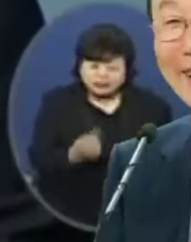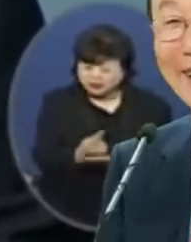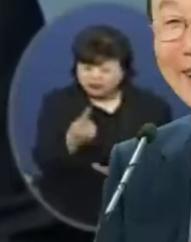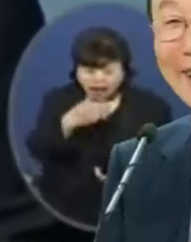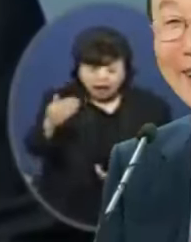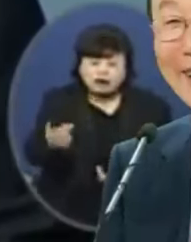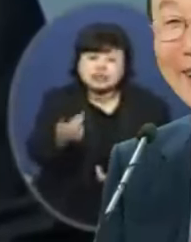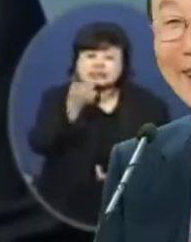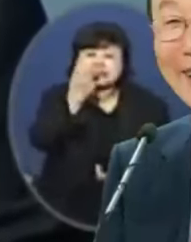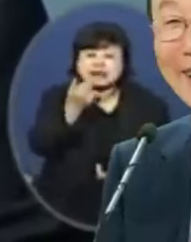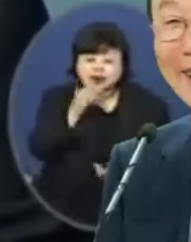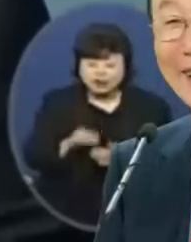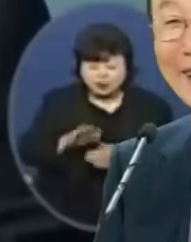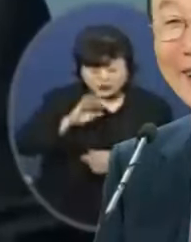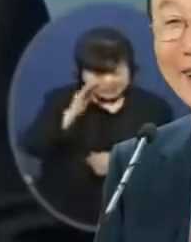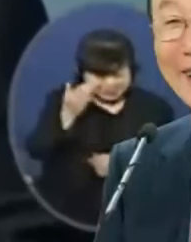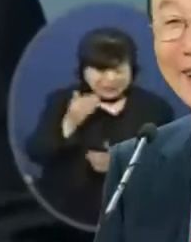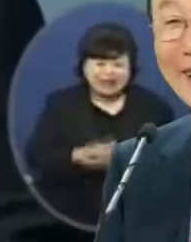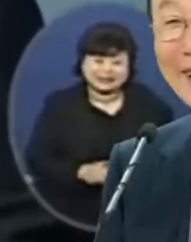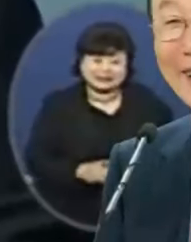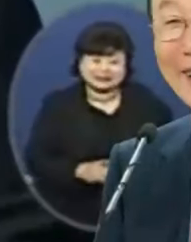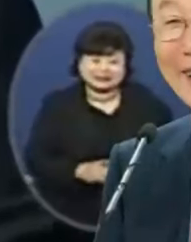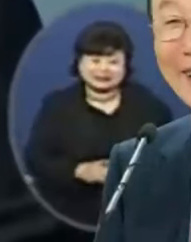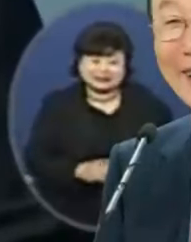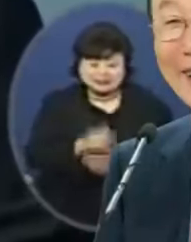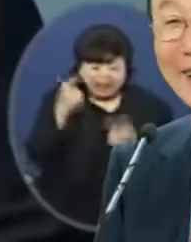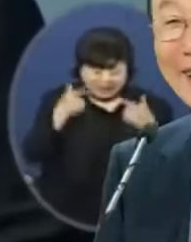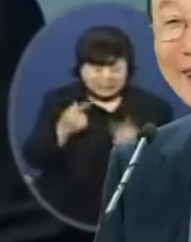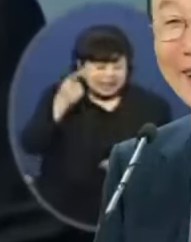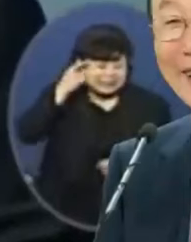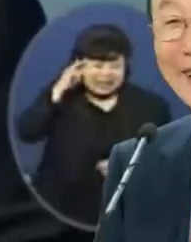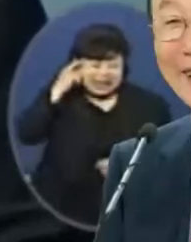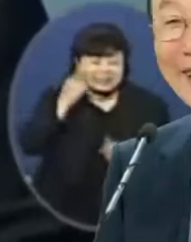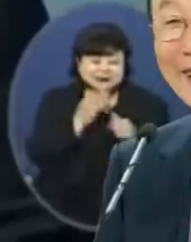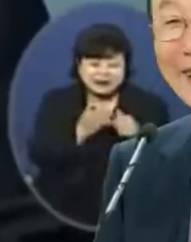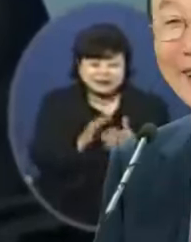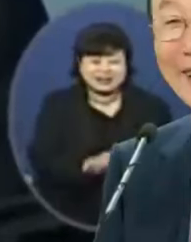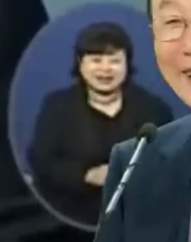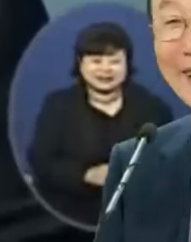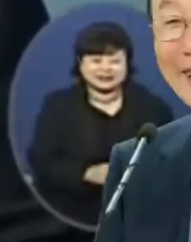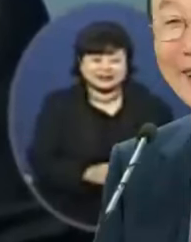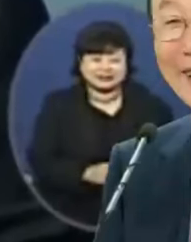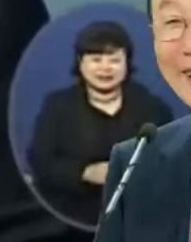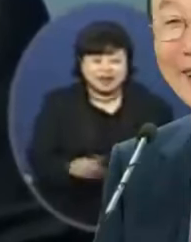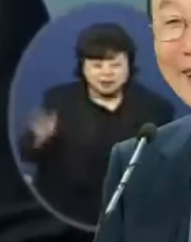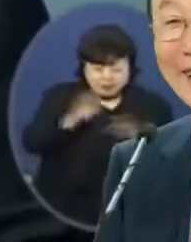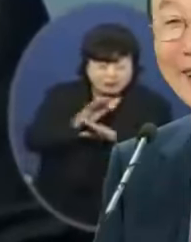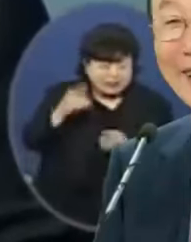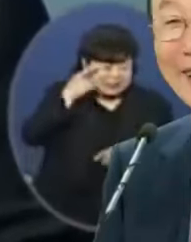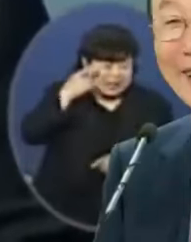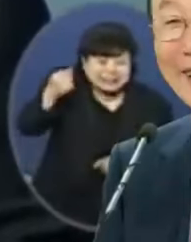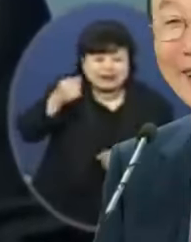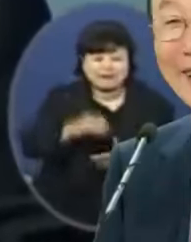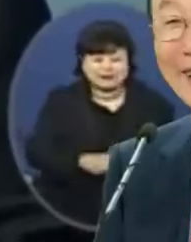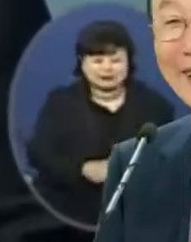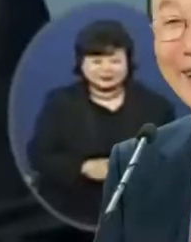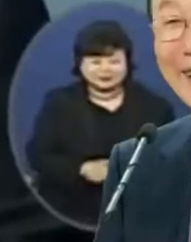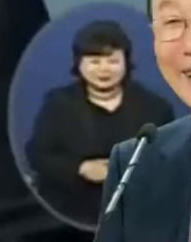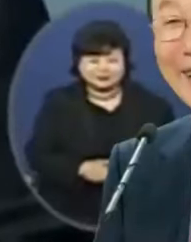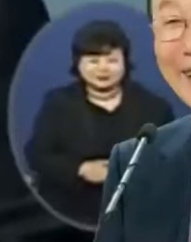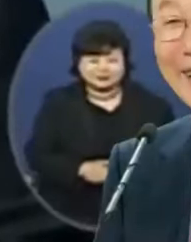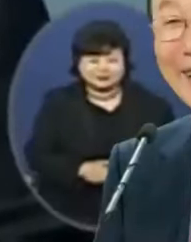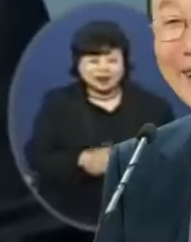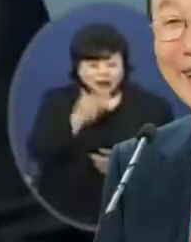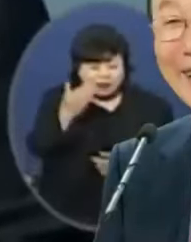떠나가고 생명이 넘쳐납니다. 그것을 항상 생각하십시오. 주야로 생각하십시오.